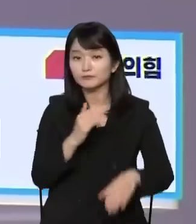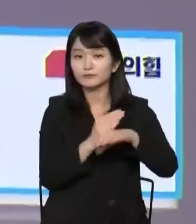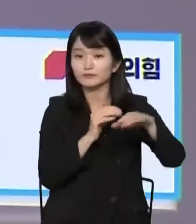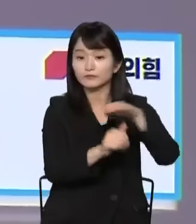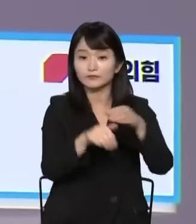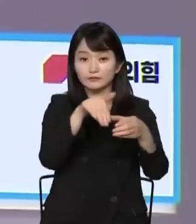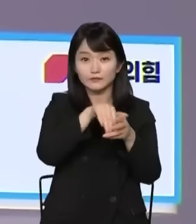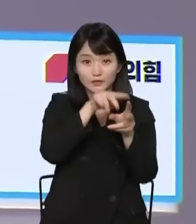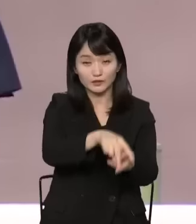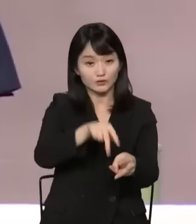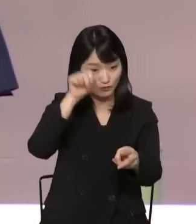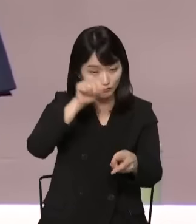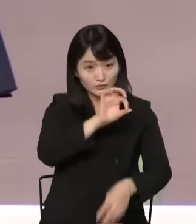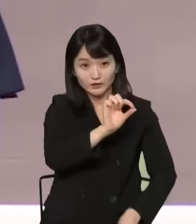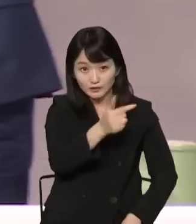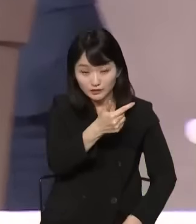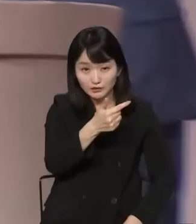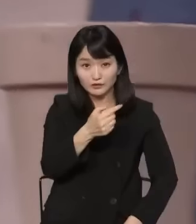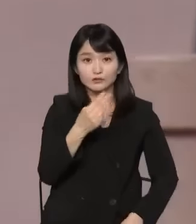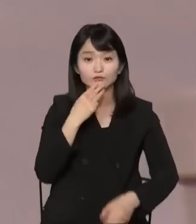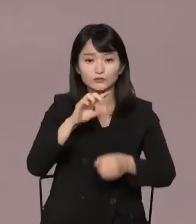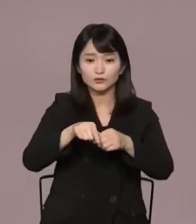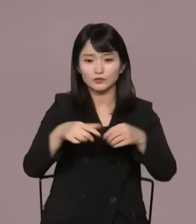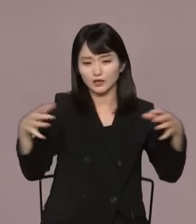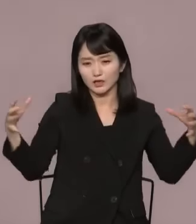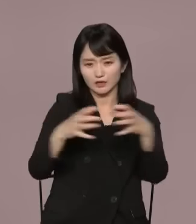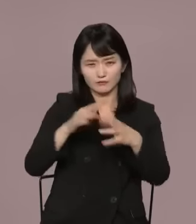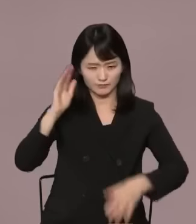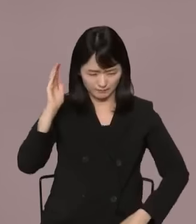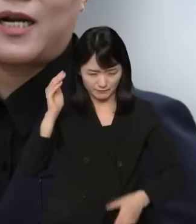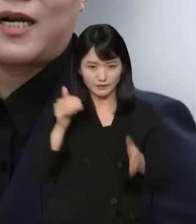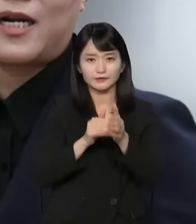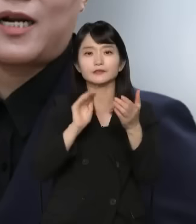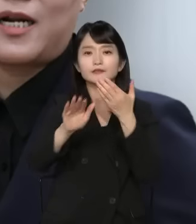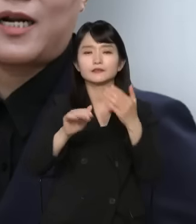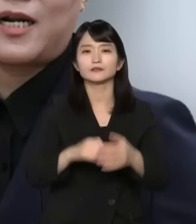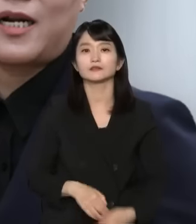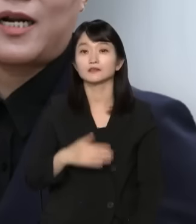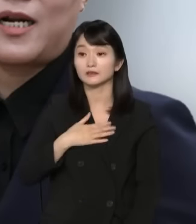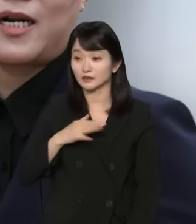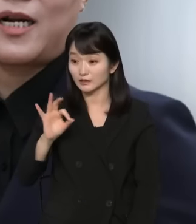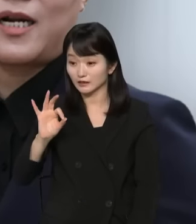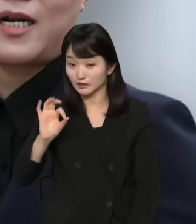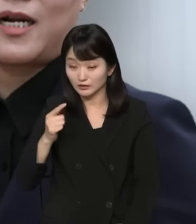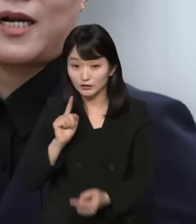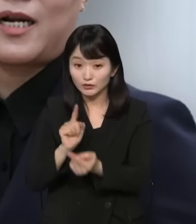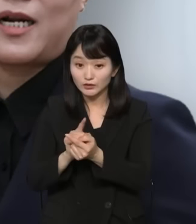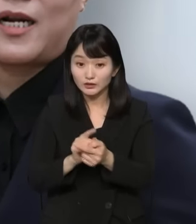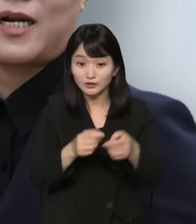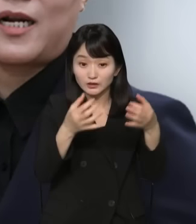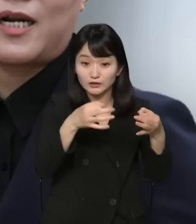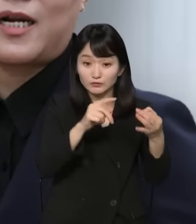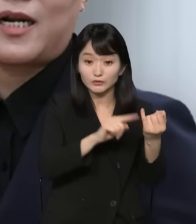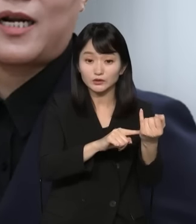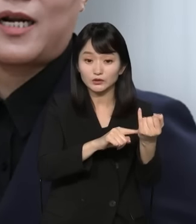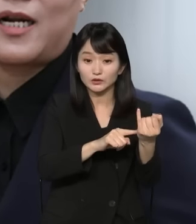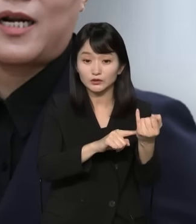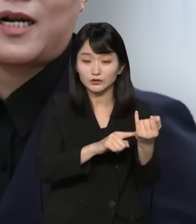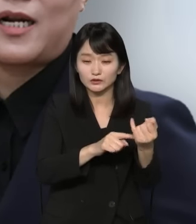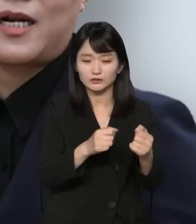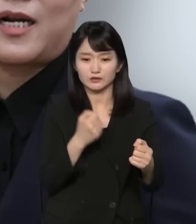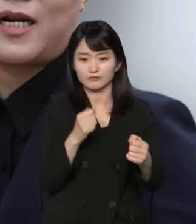선거에 출마한 안 위원이 수도권 합동 연설회를 치른 직후입니다 내가 안철수 만나는데 김영선 자기저 입지 좀 사주려고